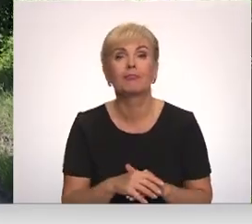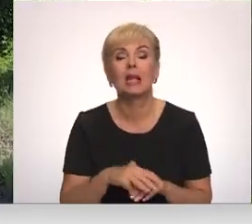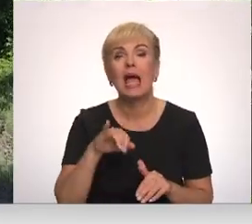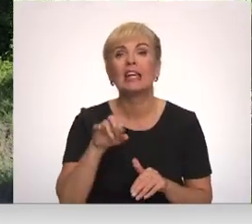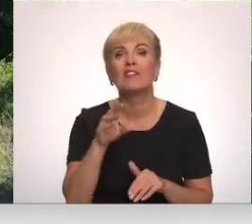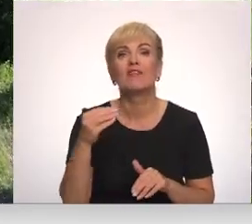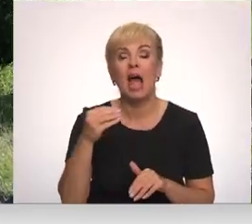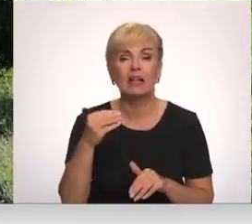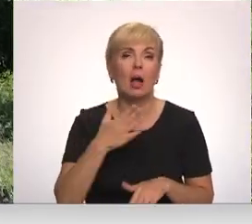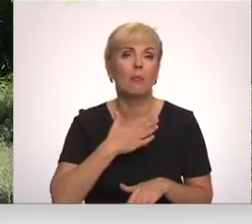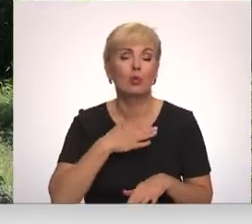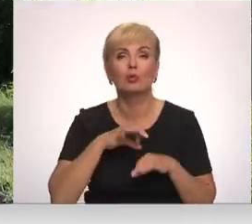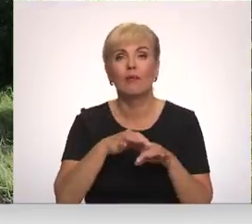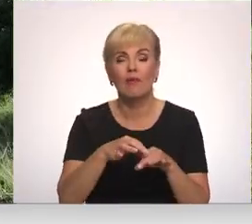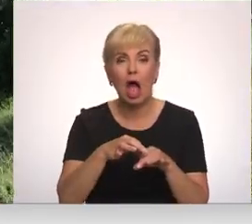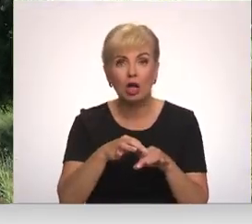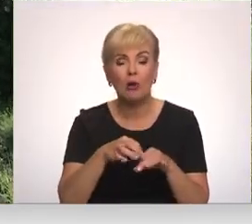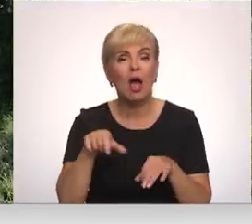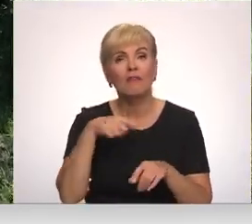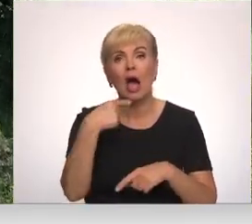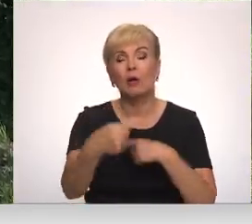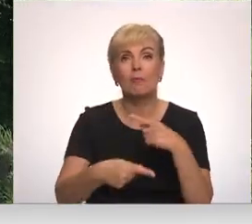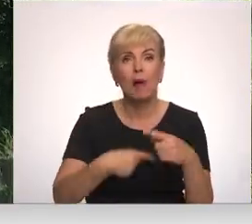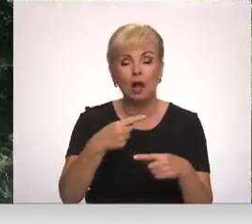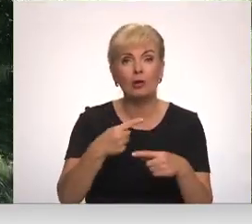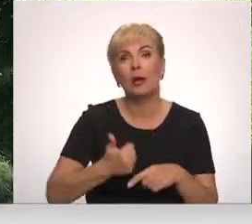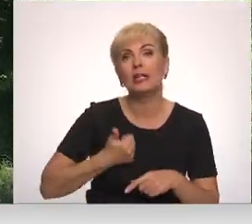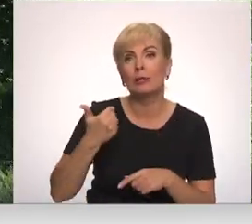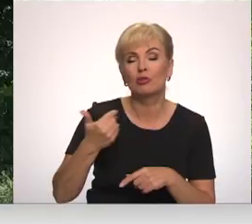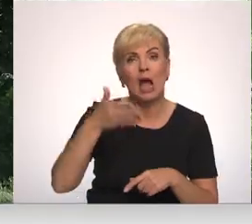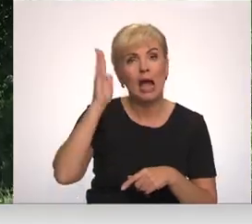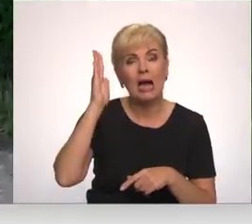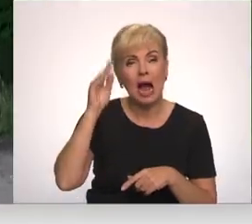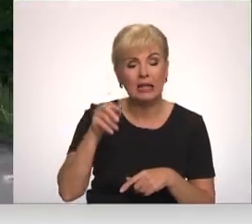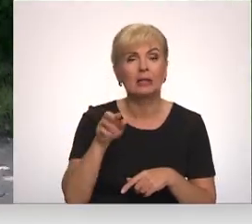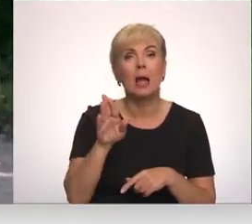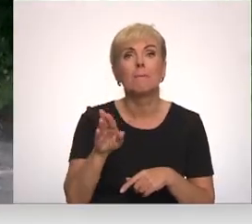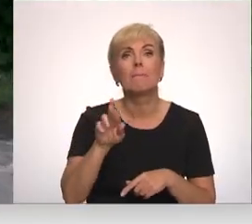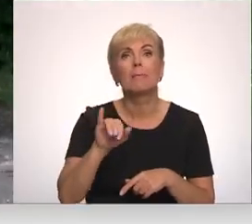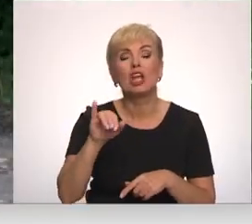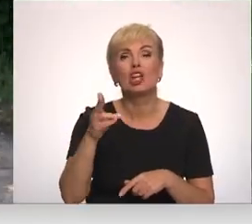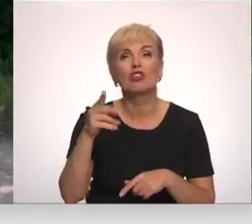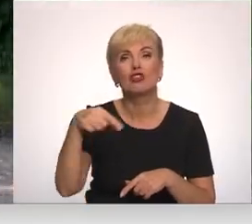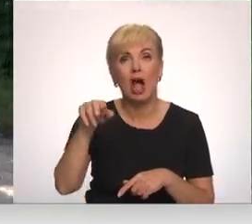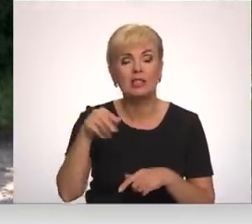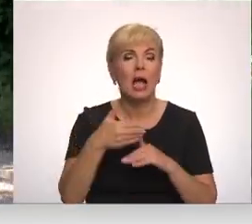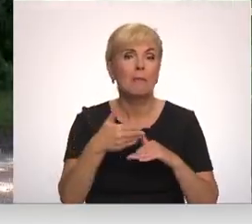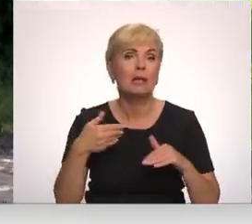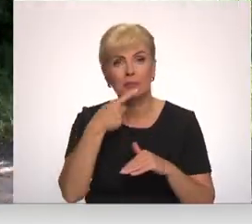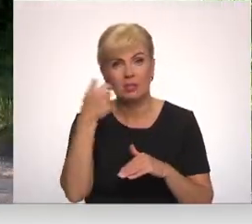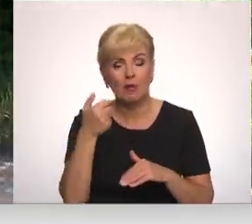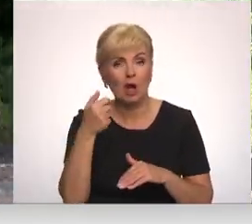Iveta Seimanova mūs vedgar savu vairākās paudzēs mantoto īpašumu Galēnu pagasta briškās. Šeit pirms vairāk nekā 100 gadiem